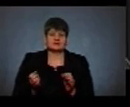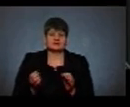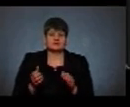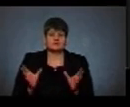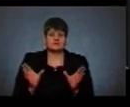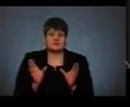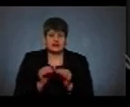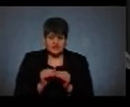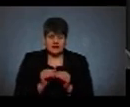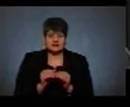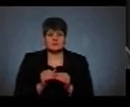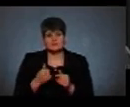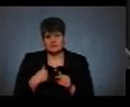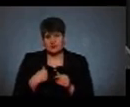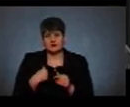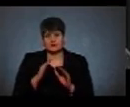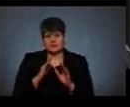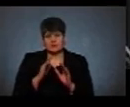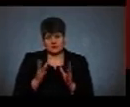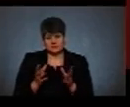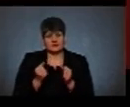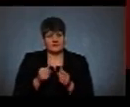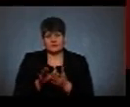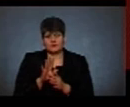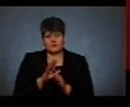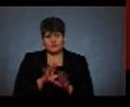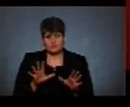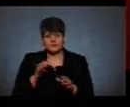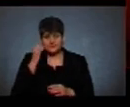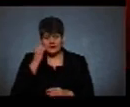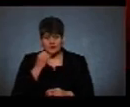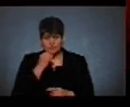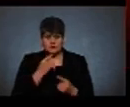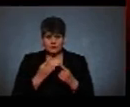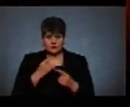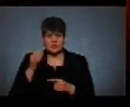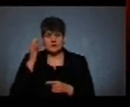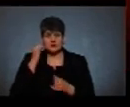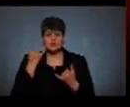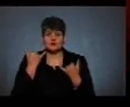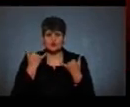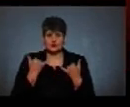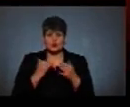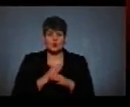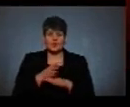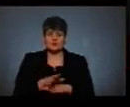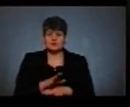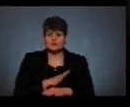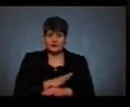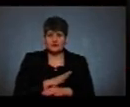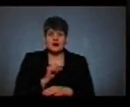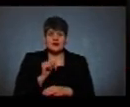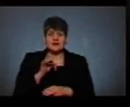церкви України, я думаю, що в жодному випадку їх не буде відмовлено. Я дякую вам за розмову і нагадаю, що сьогодні гостем нашої студії був